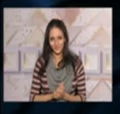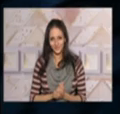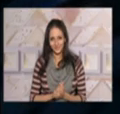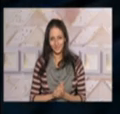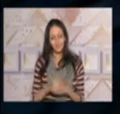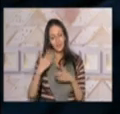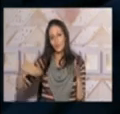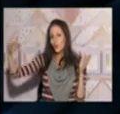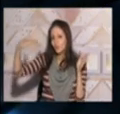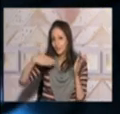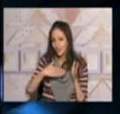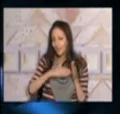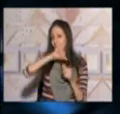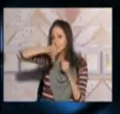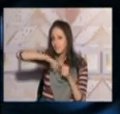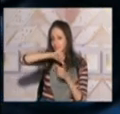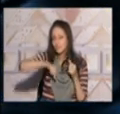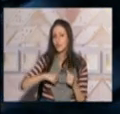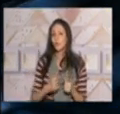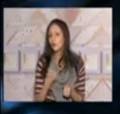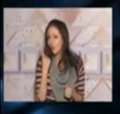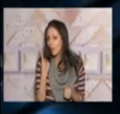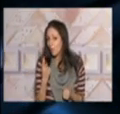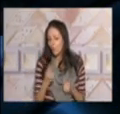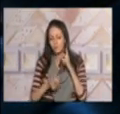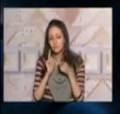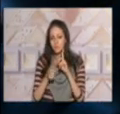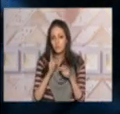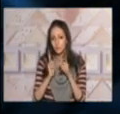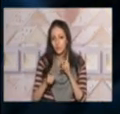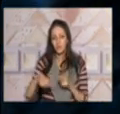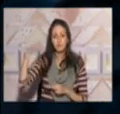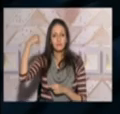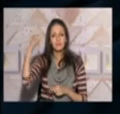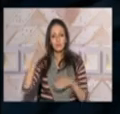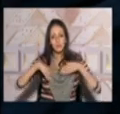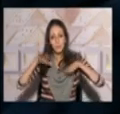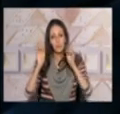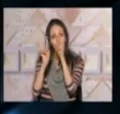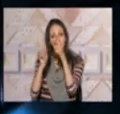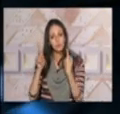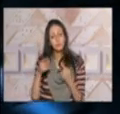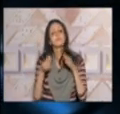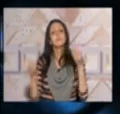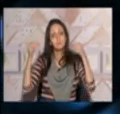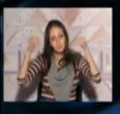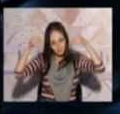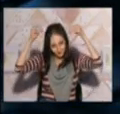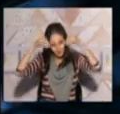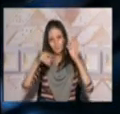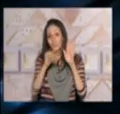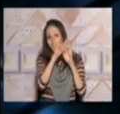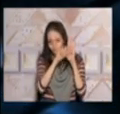وفي نهاية الدورة الأولى كان في توجيهات لدولة رئيس الوزراء إن إحنا نضيف فئات خدمية، وبالتالي أضيفت فئتين